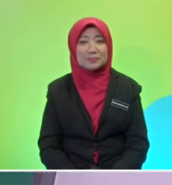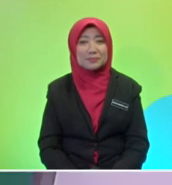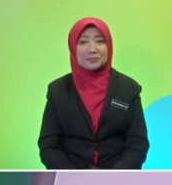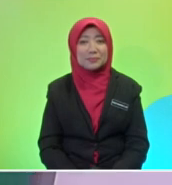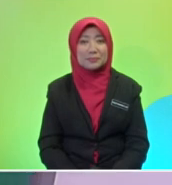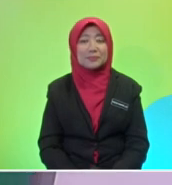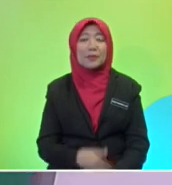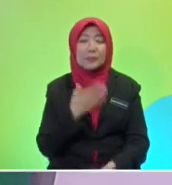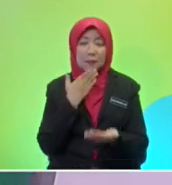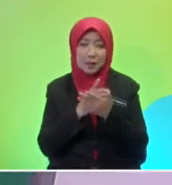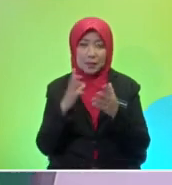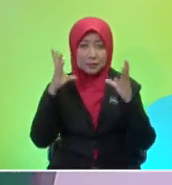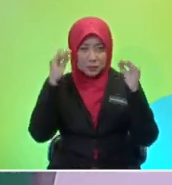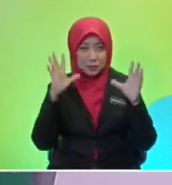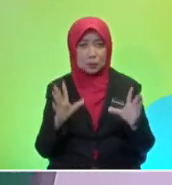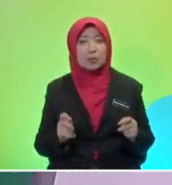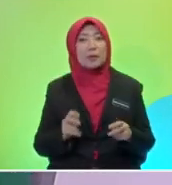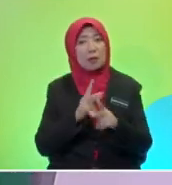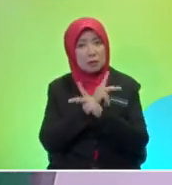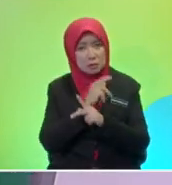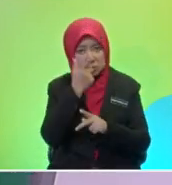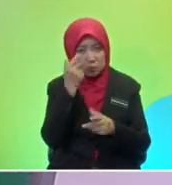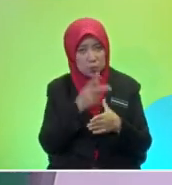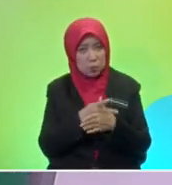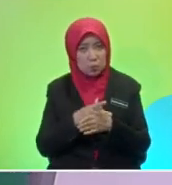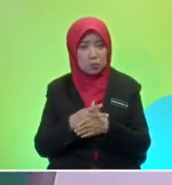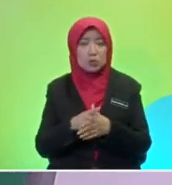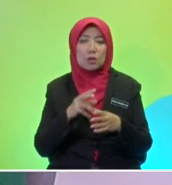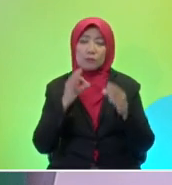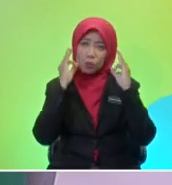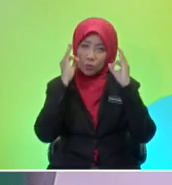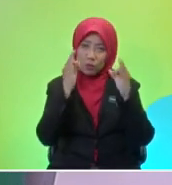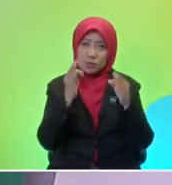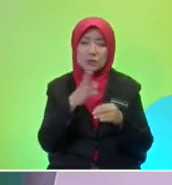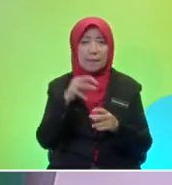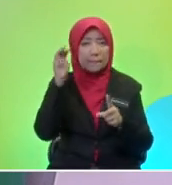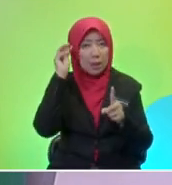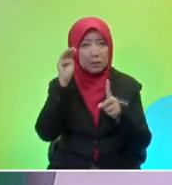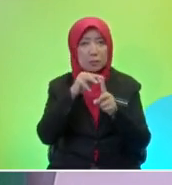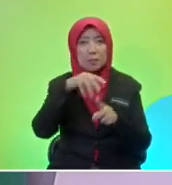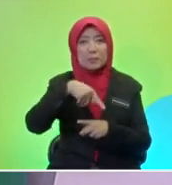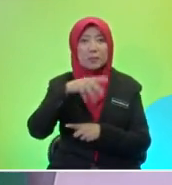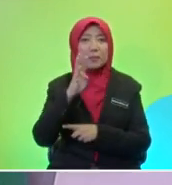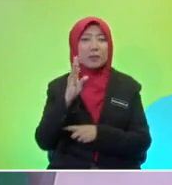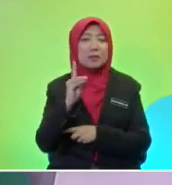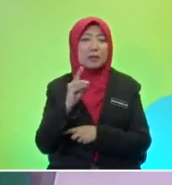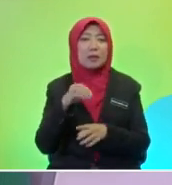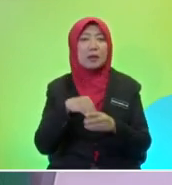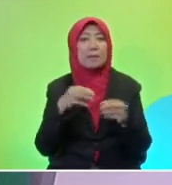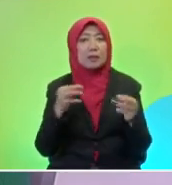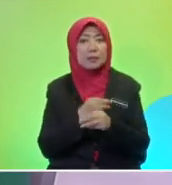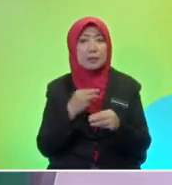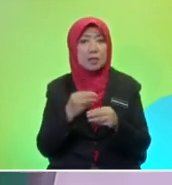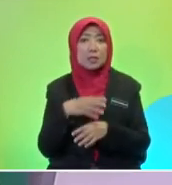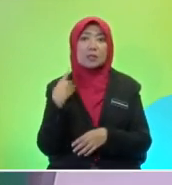Terima kasih atas perkusi yang termasuk lah proses tentang fokus matematika yang terlibat dan juga Mamat lambat PBD dalam matematika Baiklah kita